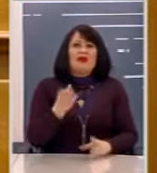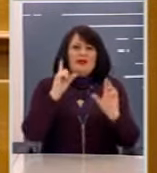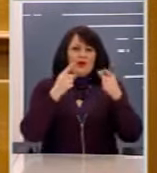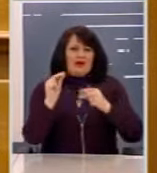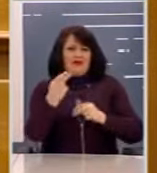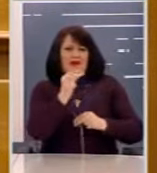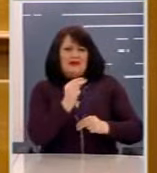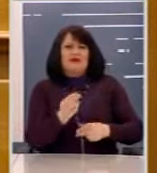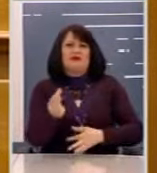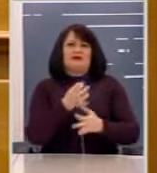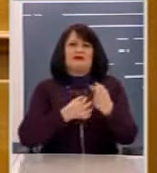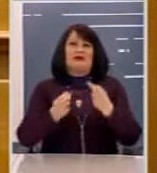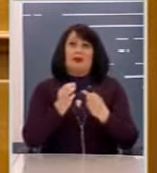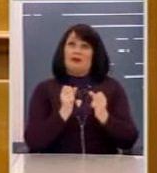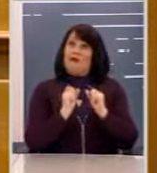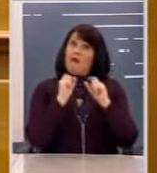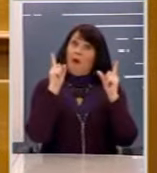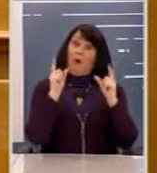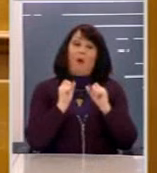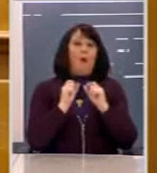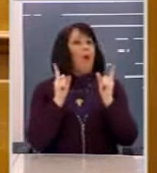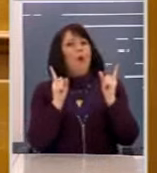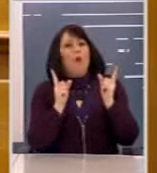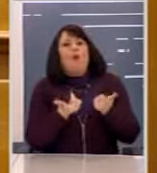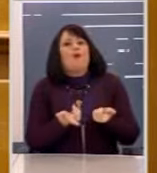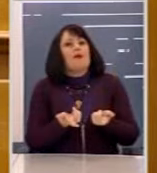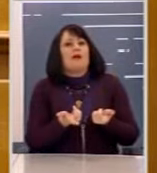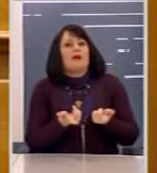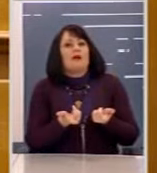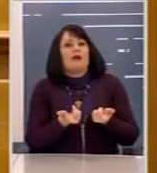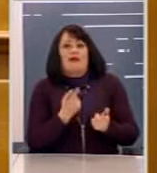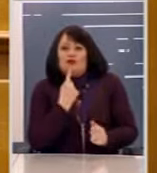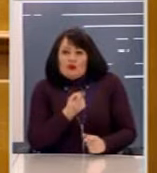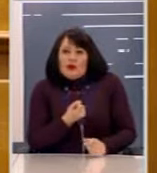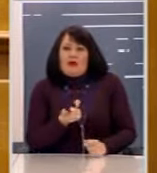Δημοκρατίας εντυπωσιάζονται από αυτό τον νεολογισμό.